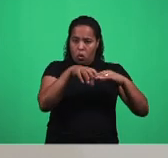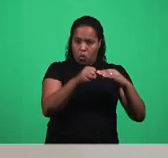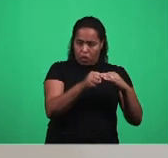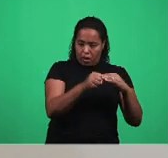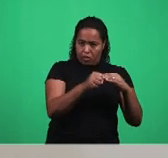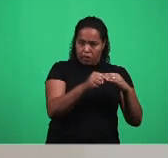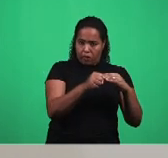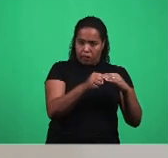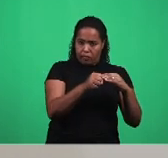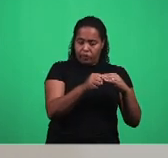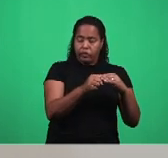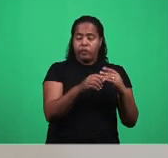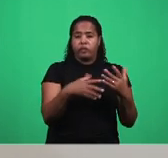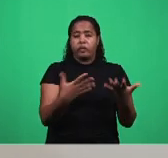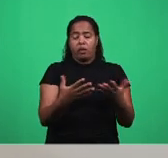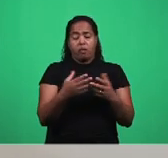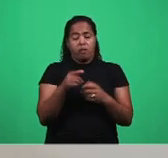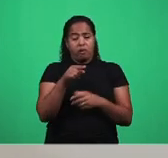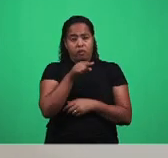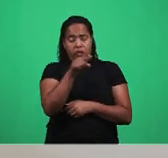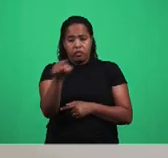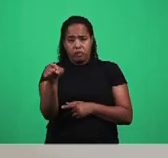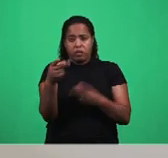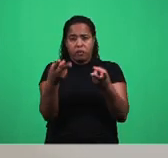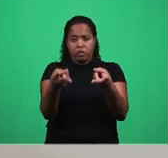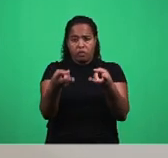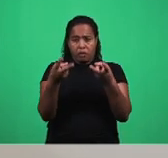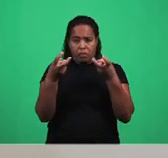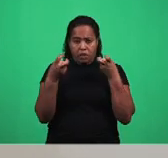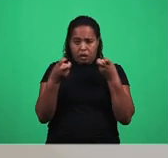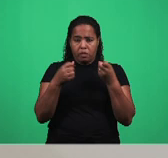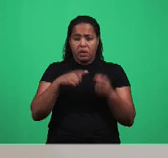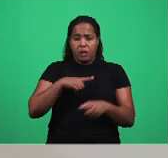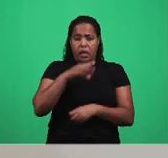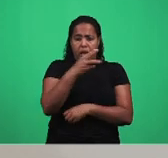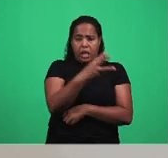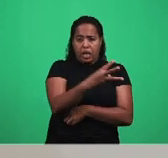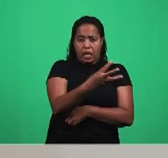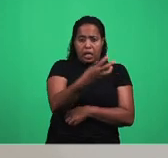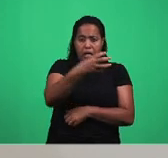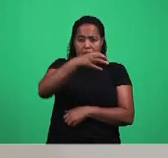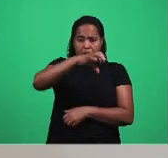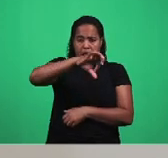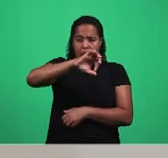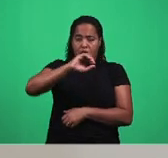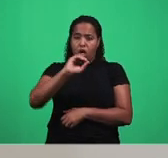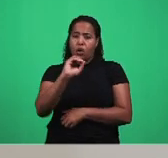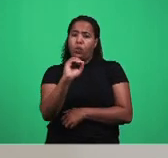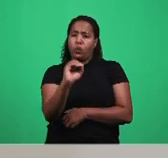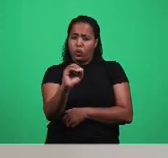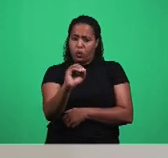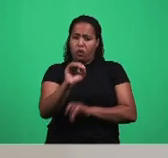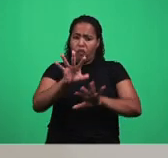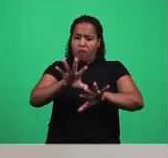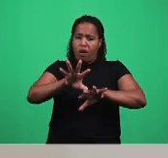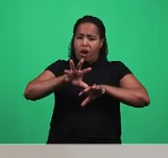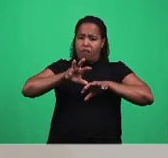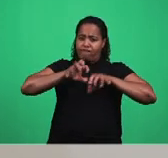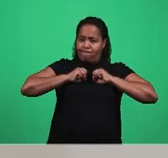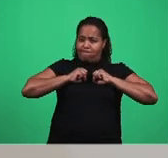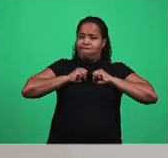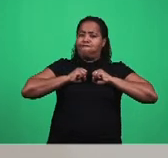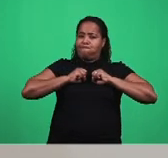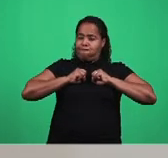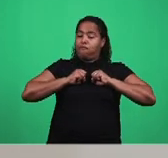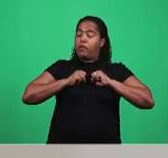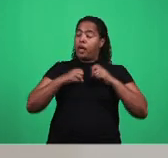Donc, vous voyez que nous avons 390 encore contaminés qui ont